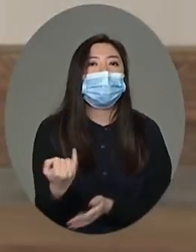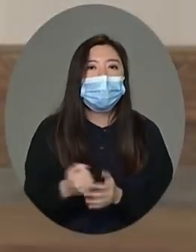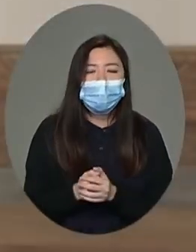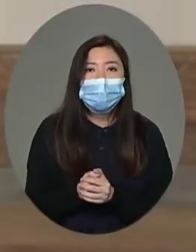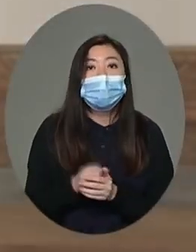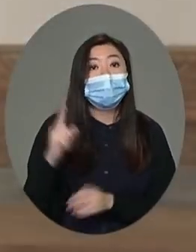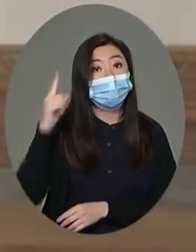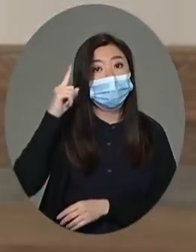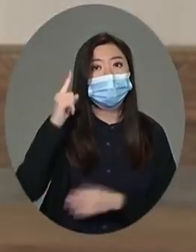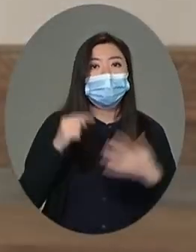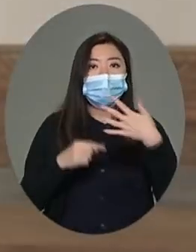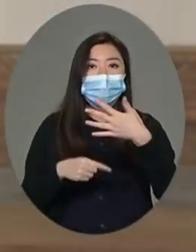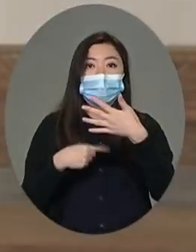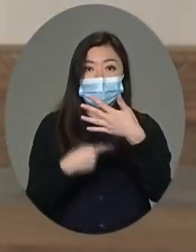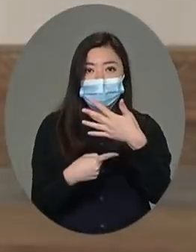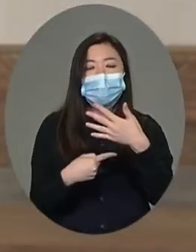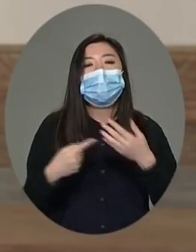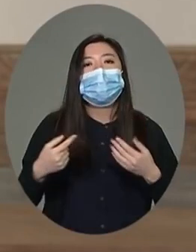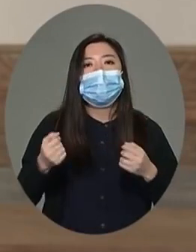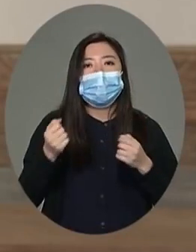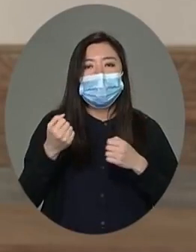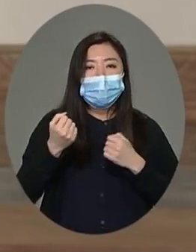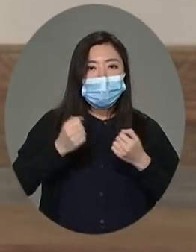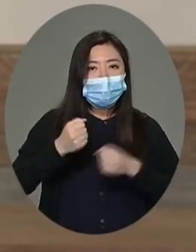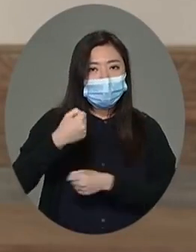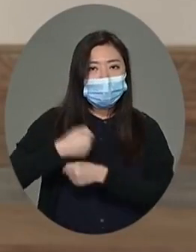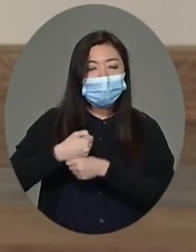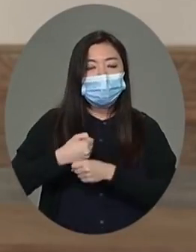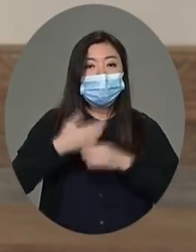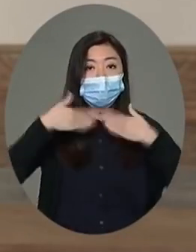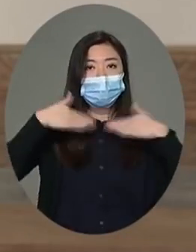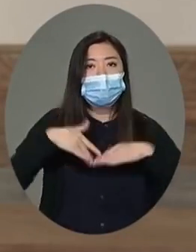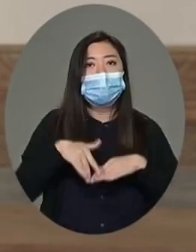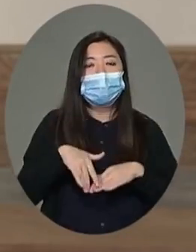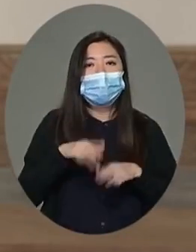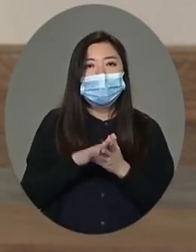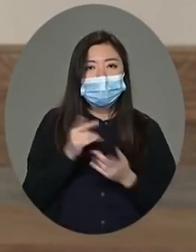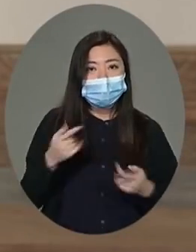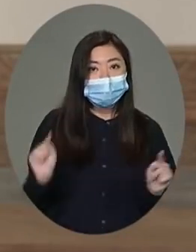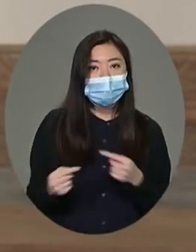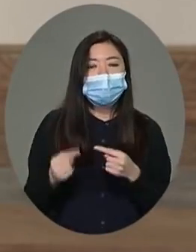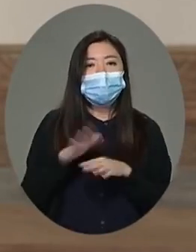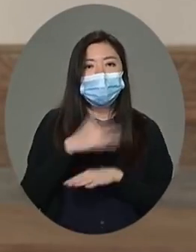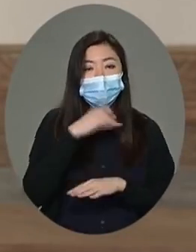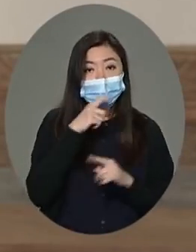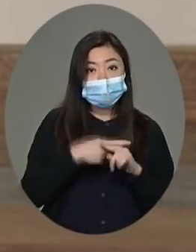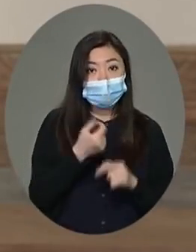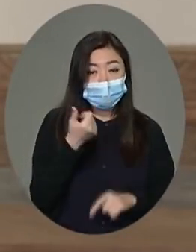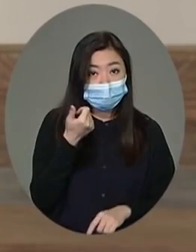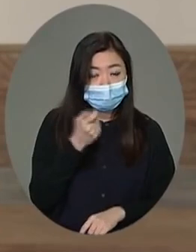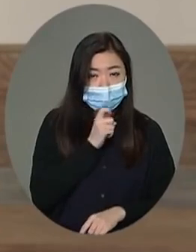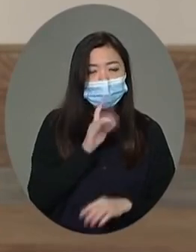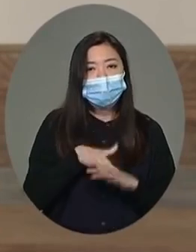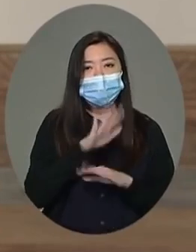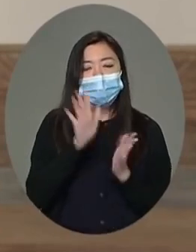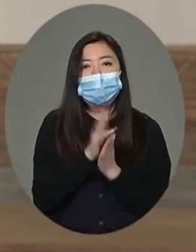了。明天已經是五月五一勞動節，如果消息屬實，相信很快就會有人口普查的數據，大家不